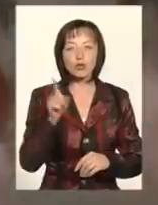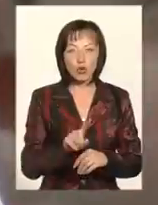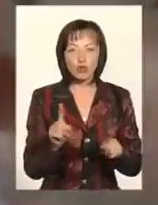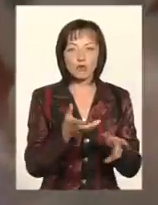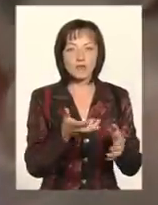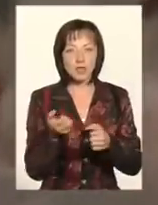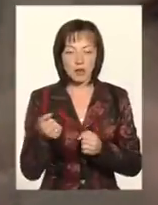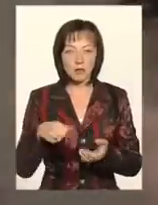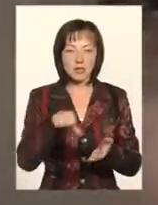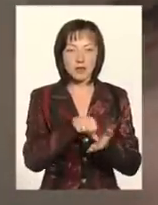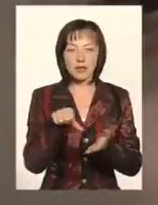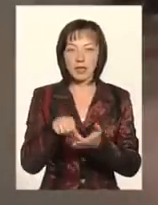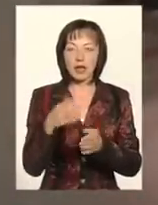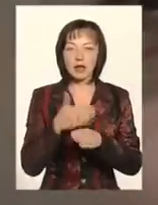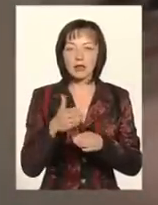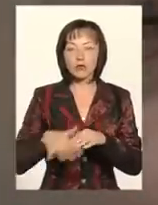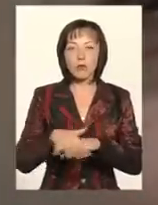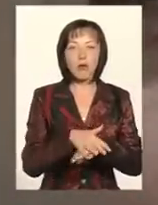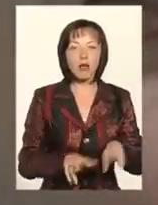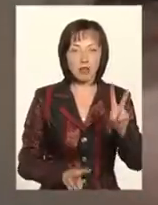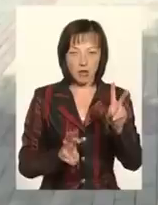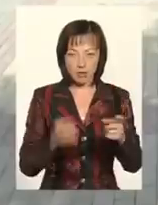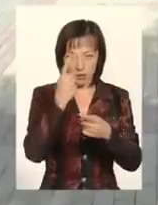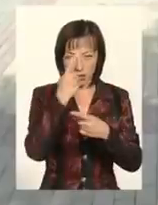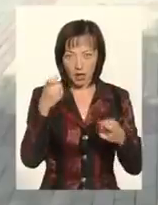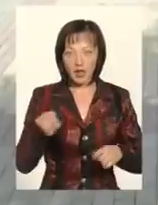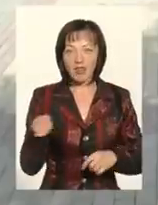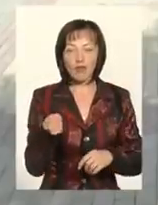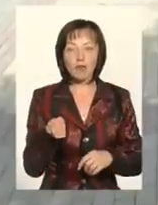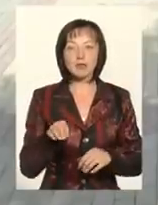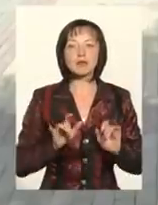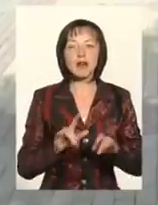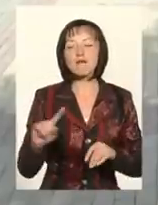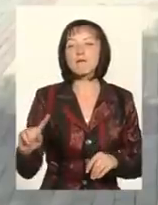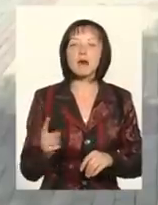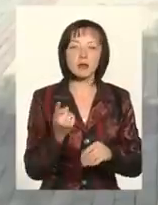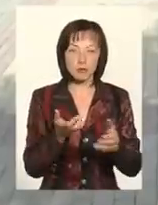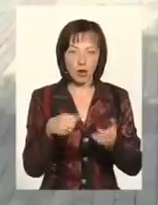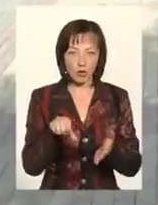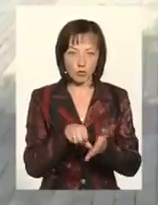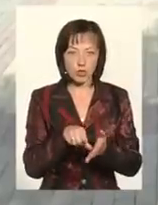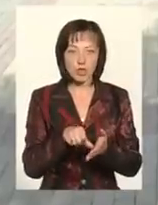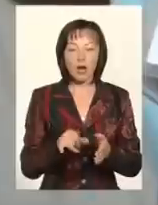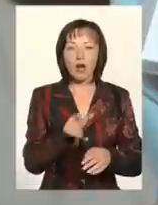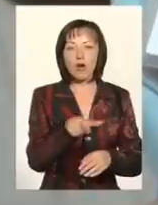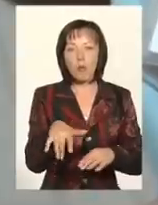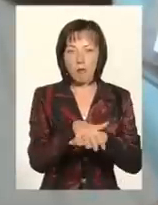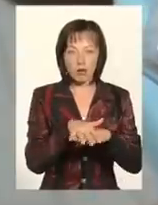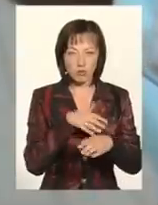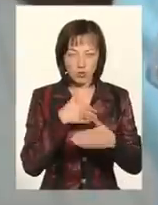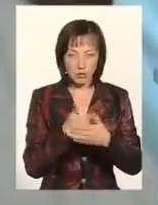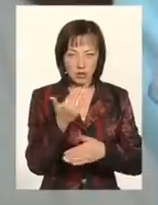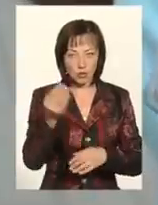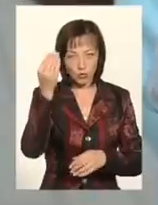взяли представники кредитного Майдану наголошують Теофіпольська справа лише перша у якій вони брали участь присутність громадськості на їхню